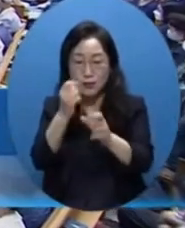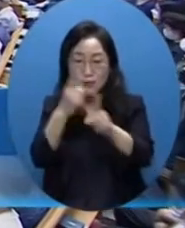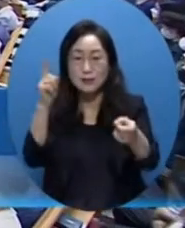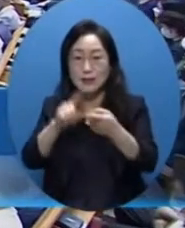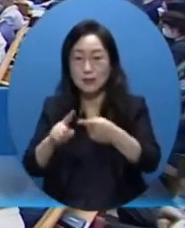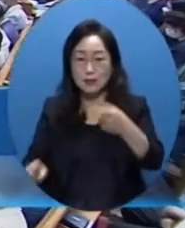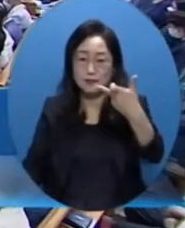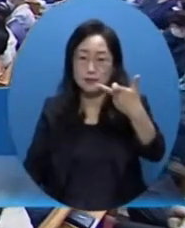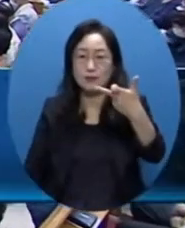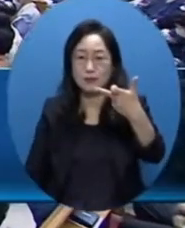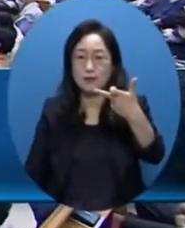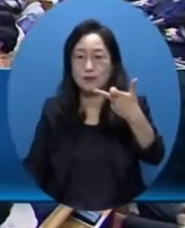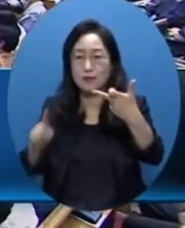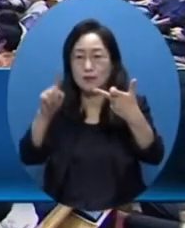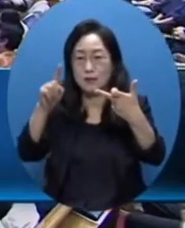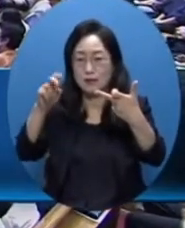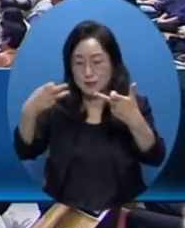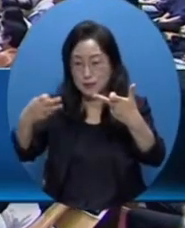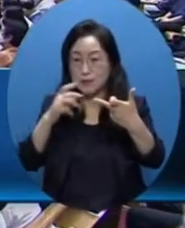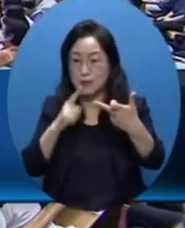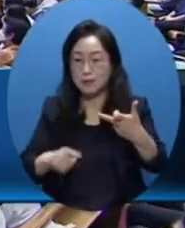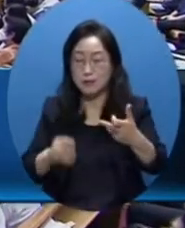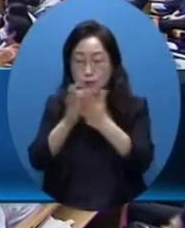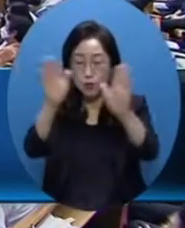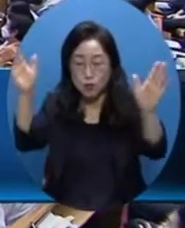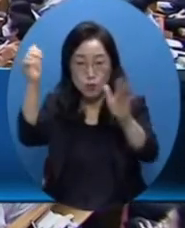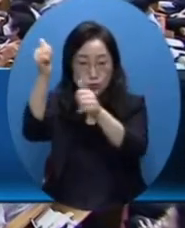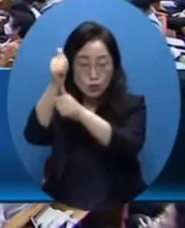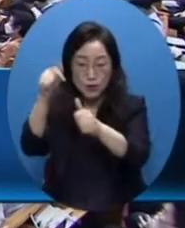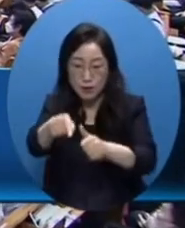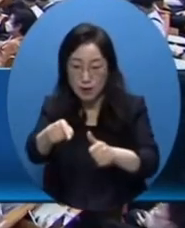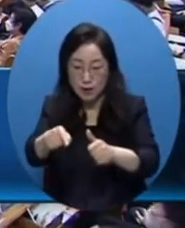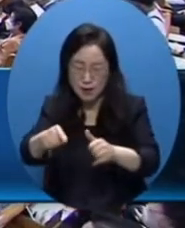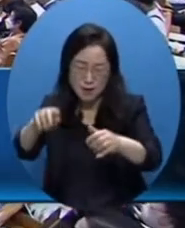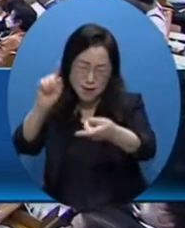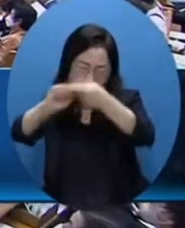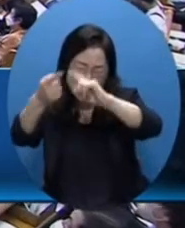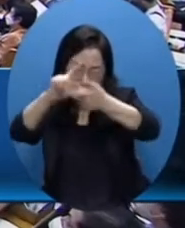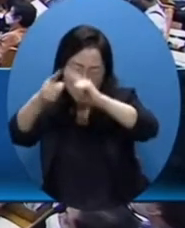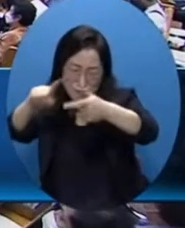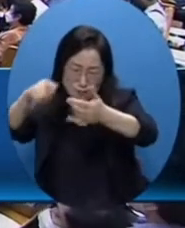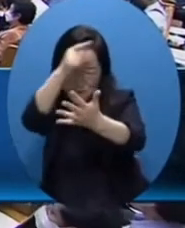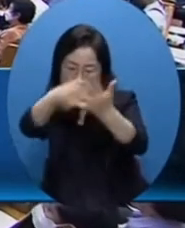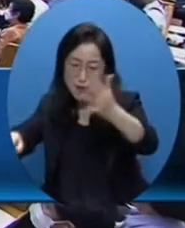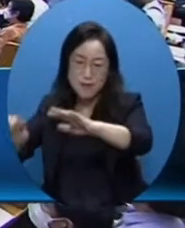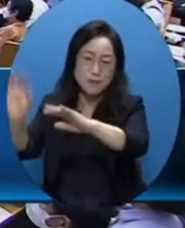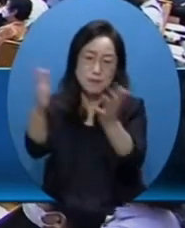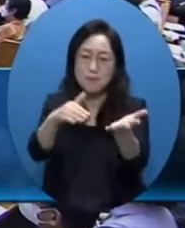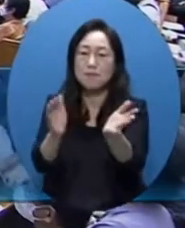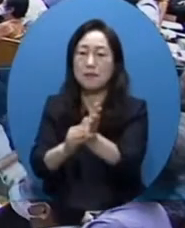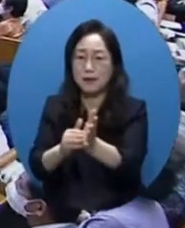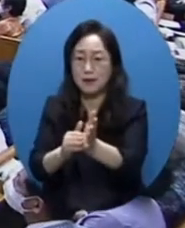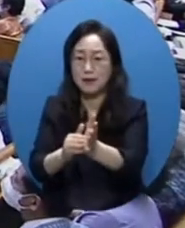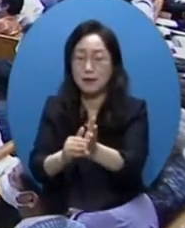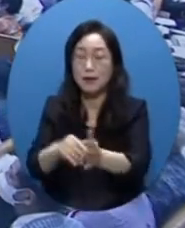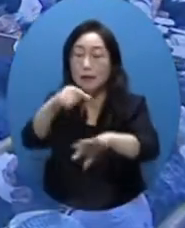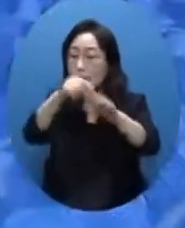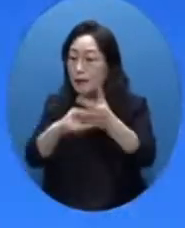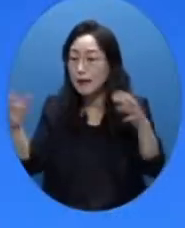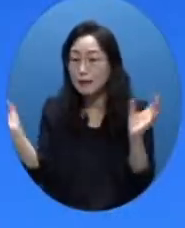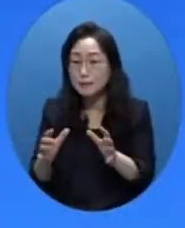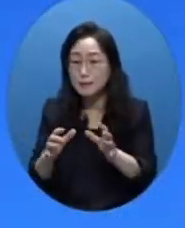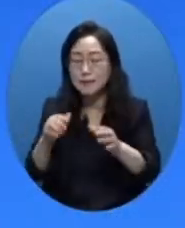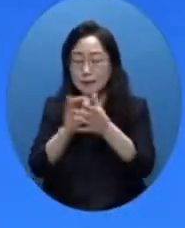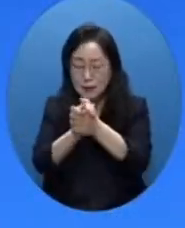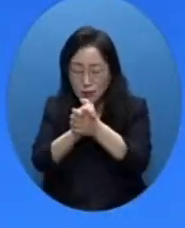13절을 말씀합니다. 여호수아가 칼날로 아말렉과 그 백성을 쳐서 무찌르니라. 저들이 한마음대로